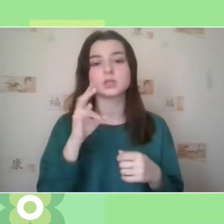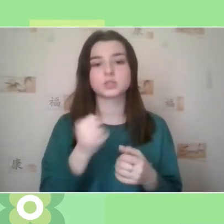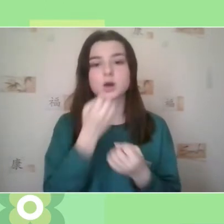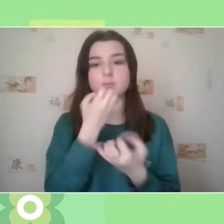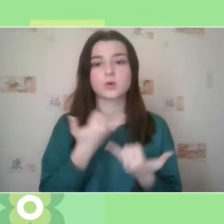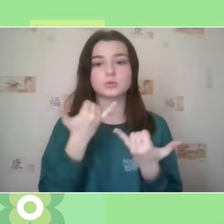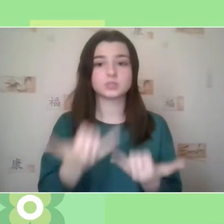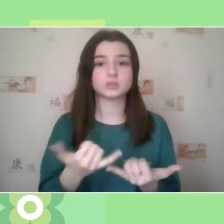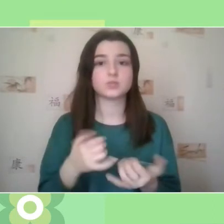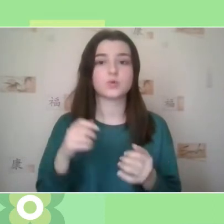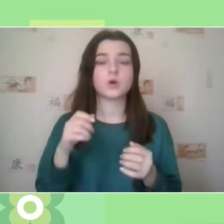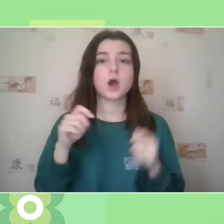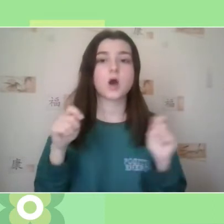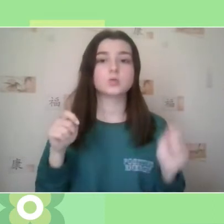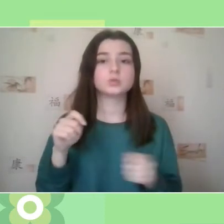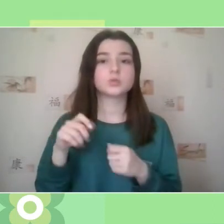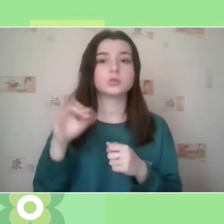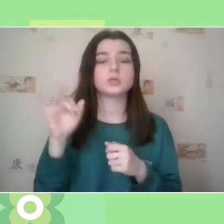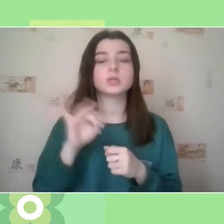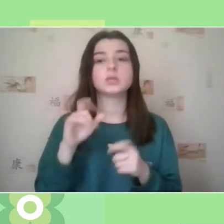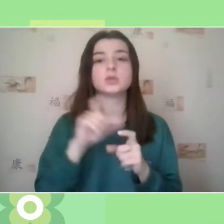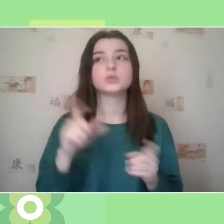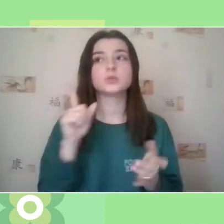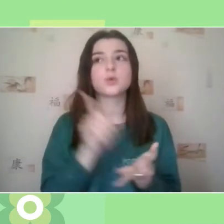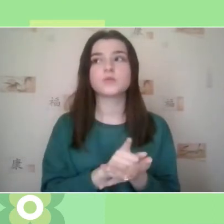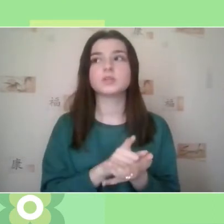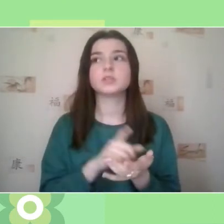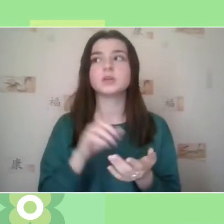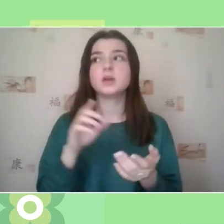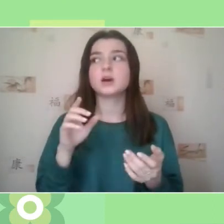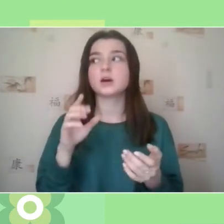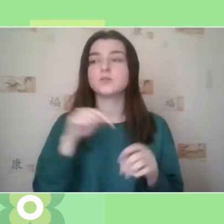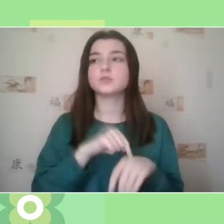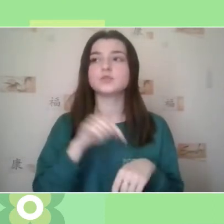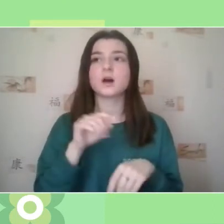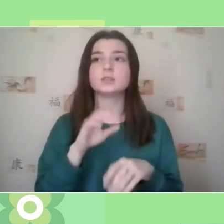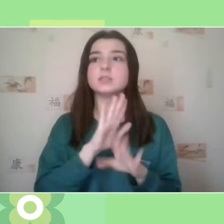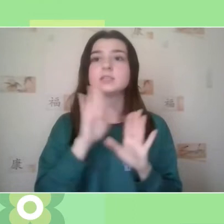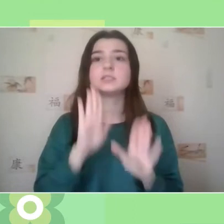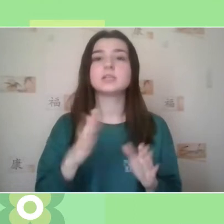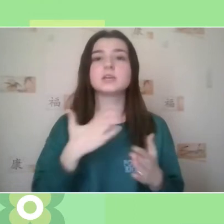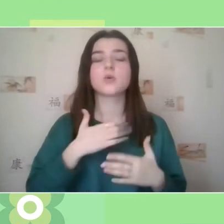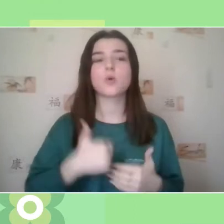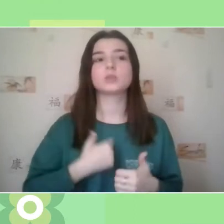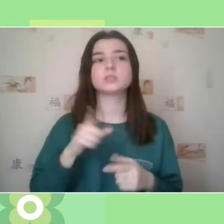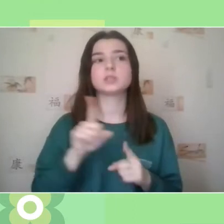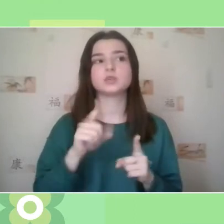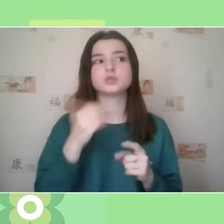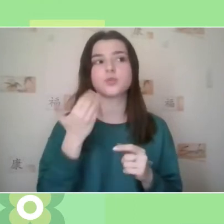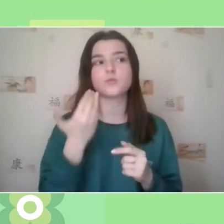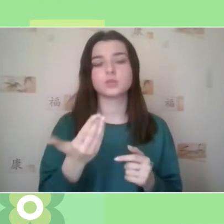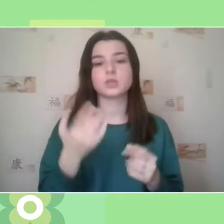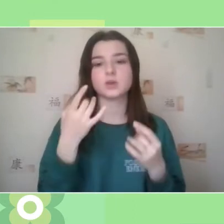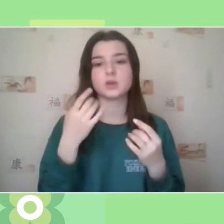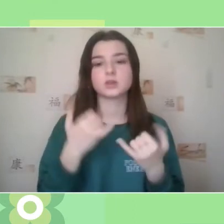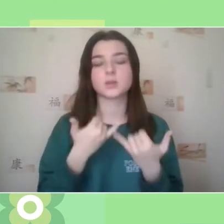повинні відчути приємність не тільки від того, що допомогли гарні справи, а й від того, що придбали реально класну річ. І від самого початку